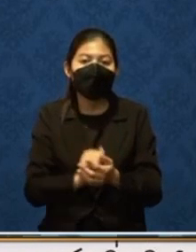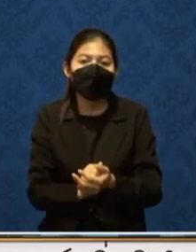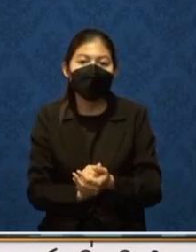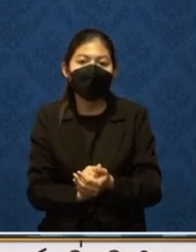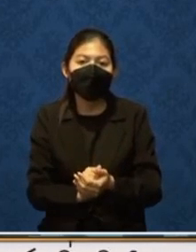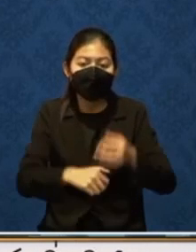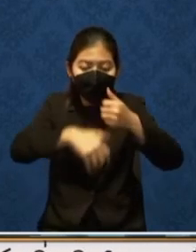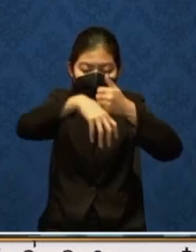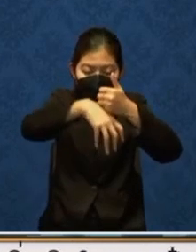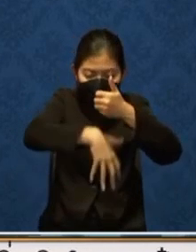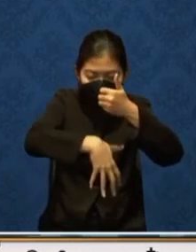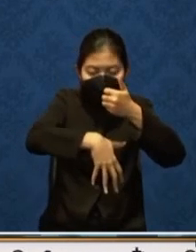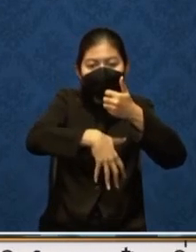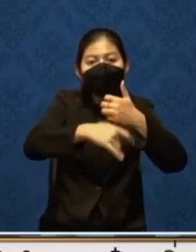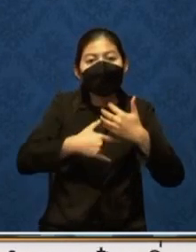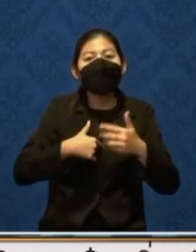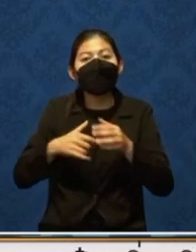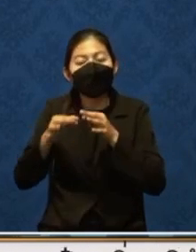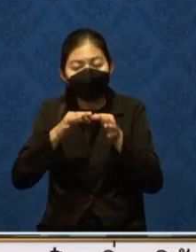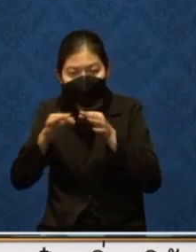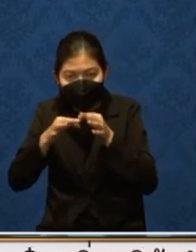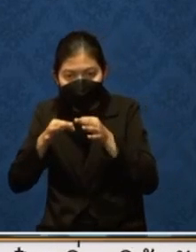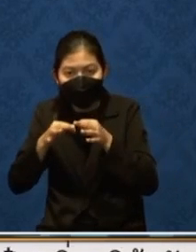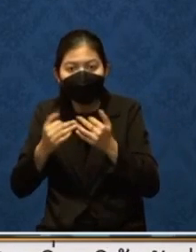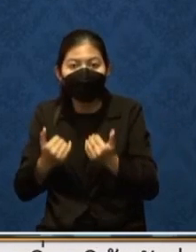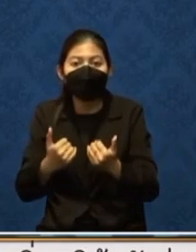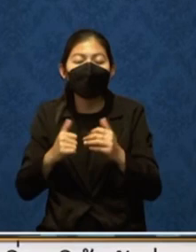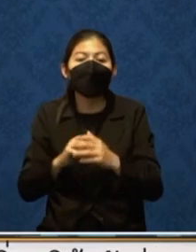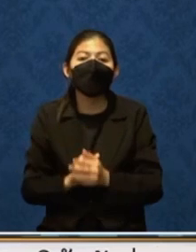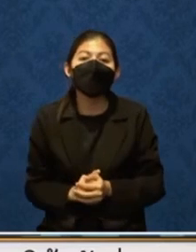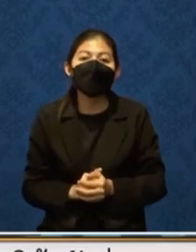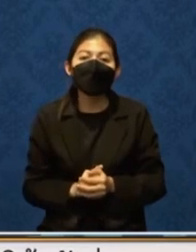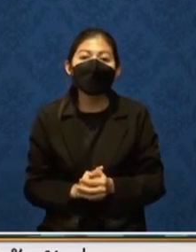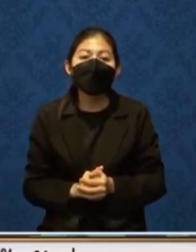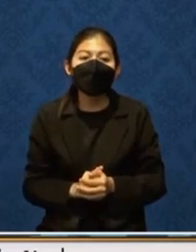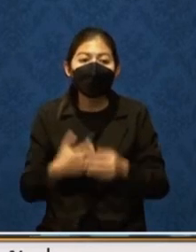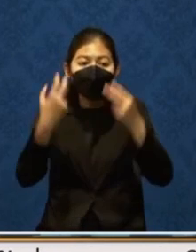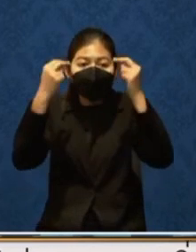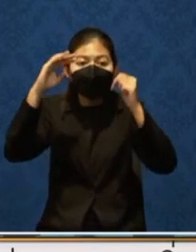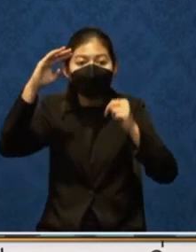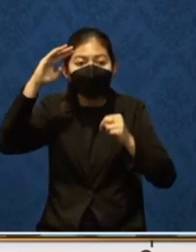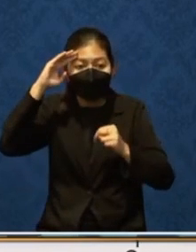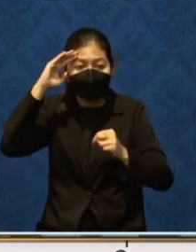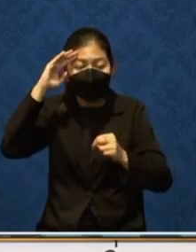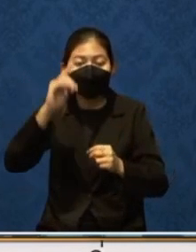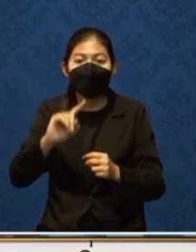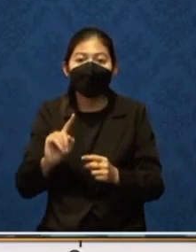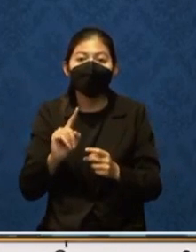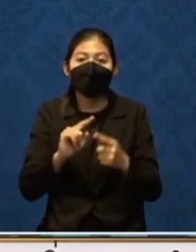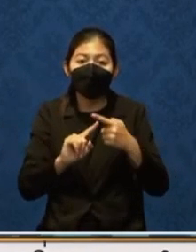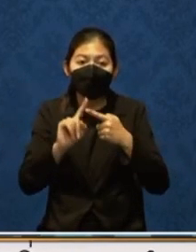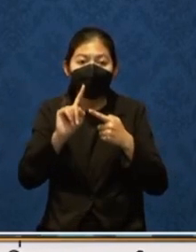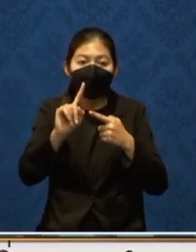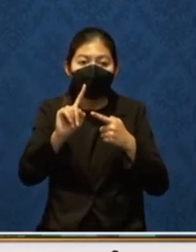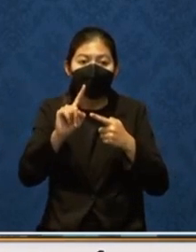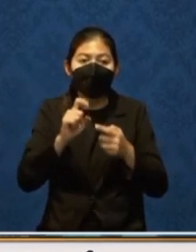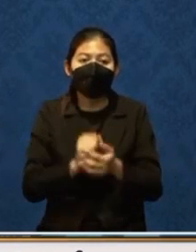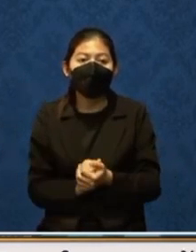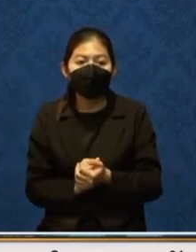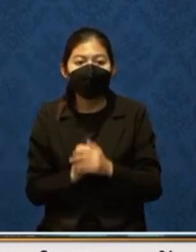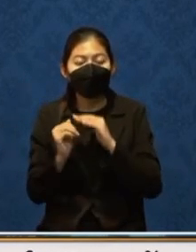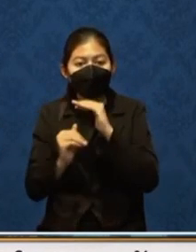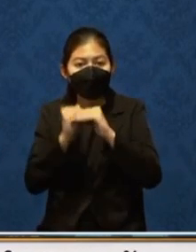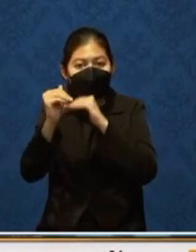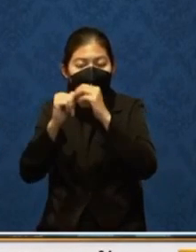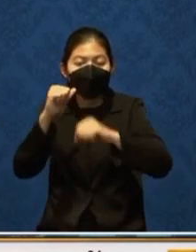องโครงสรางพ้นฐานทผมจะอาพิปลายในวันนี้โดยท่นายกได้กล่วว่าแนที่ 1 คือขับเคลื่อน